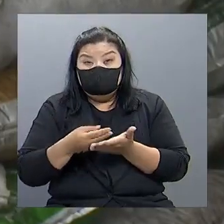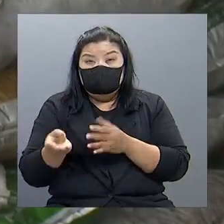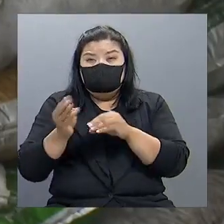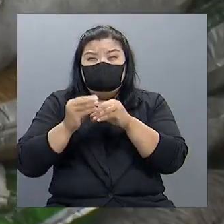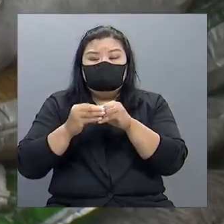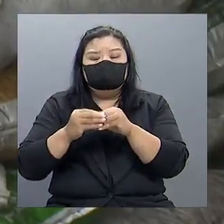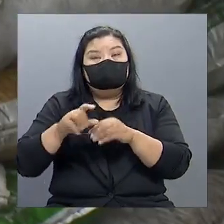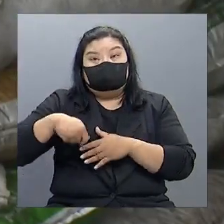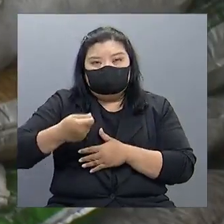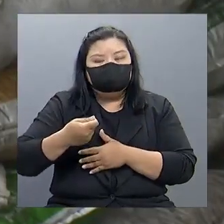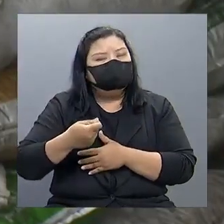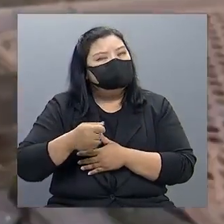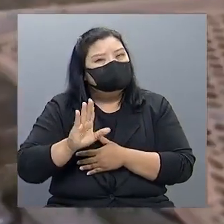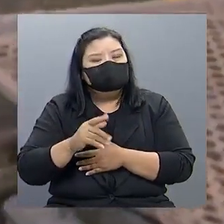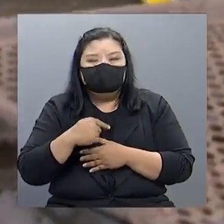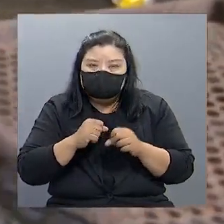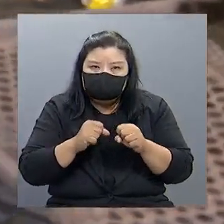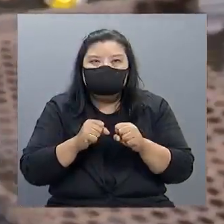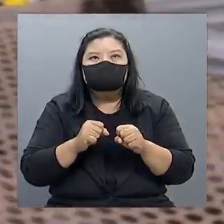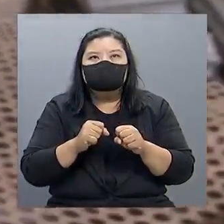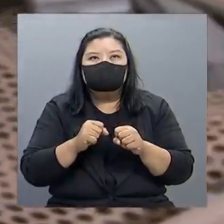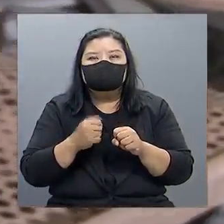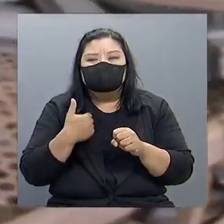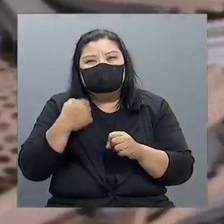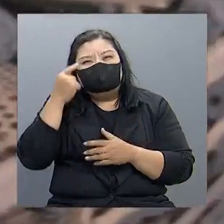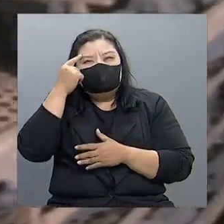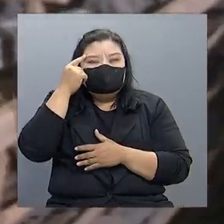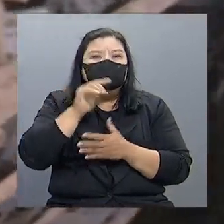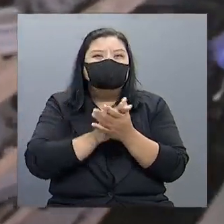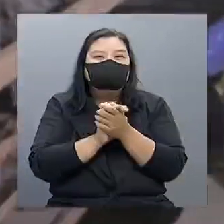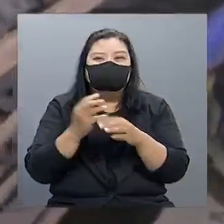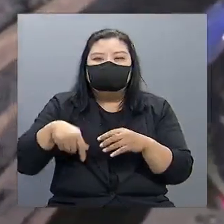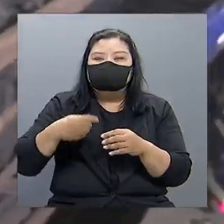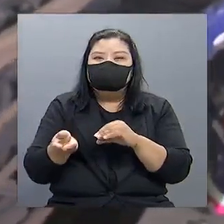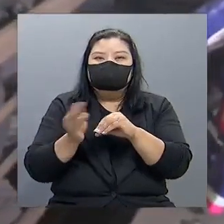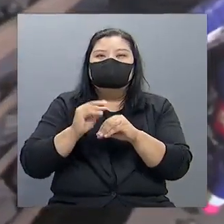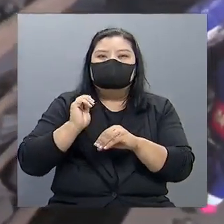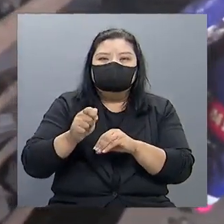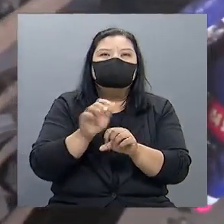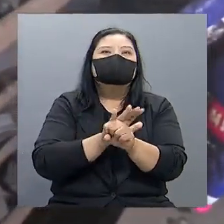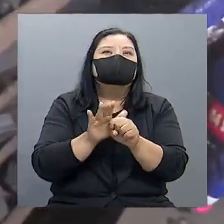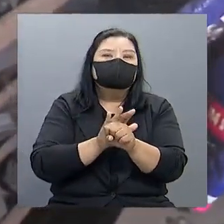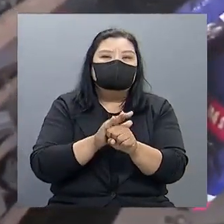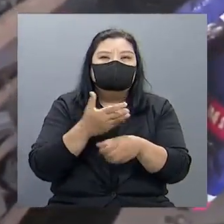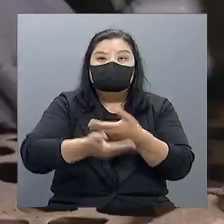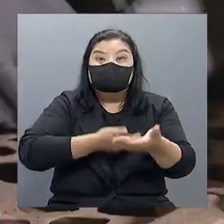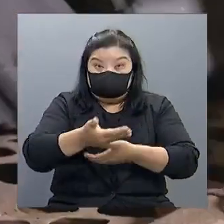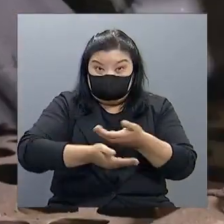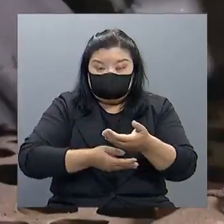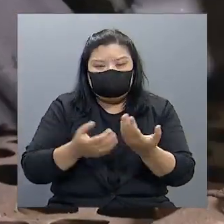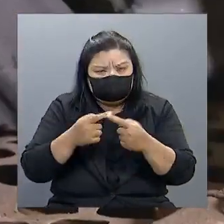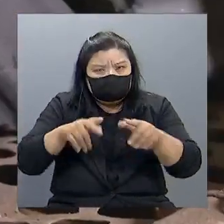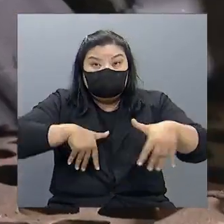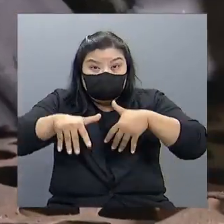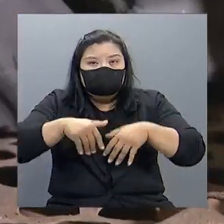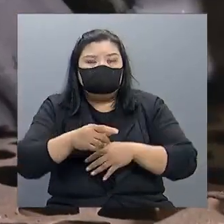ราก็ต้องลดของเราลงไปเรื่อย ๆส่วนการใช้งานในต่างจังหวัดผู้ประกอบการมองว่าชาวบ้านก็จะสามารถหาวัสดุ